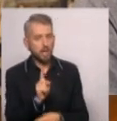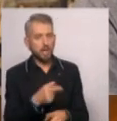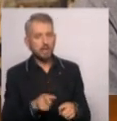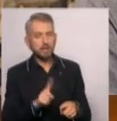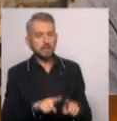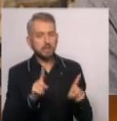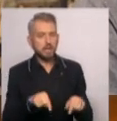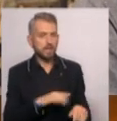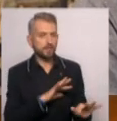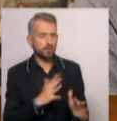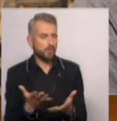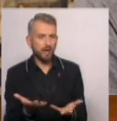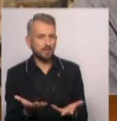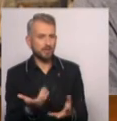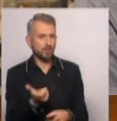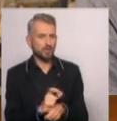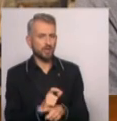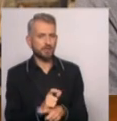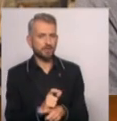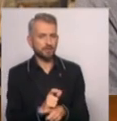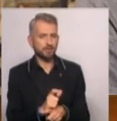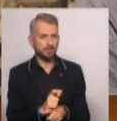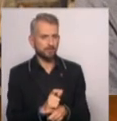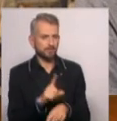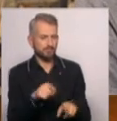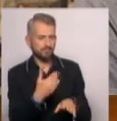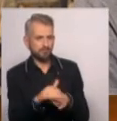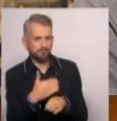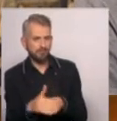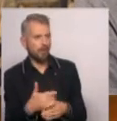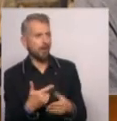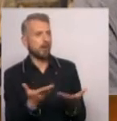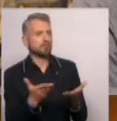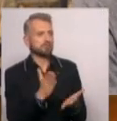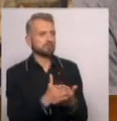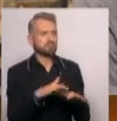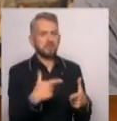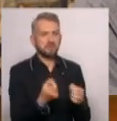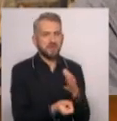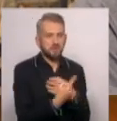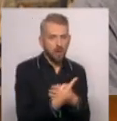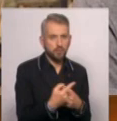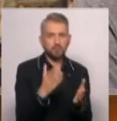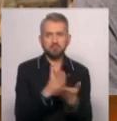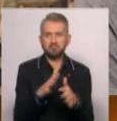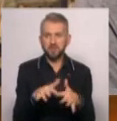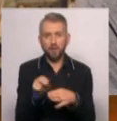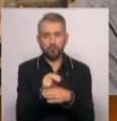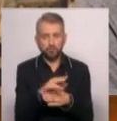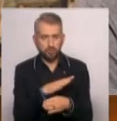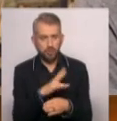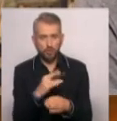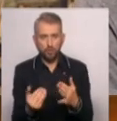теж відбувається дуже фрагментарно. На деяких вони з'являються, на деяких ні. Угу. Якщо казати про